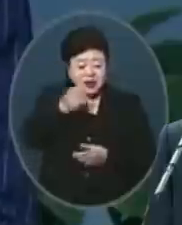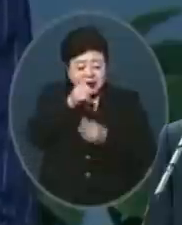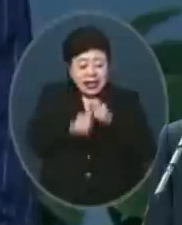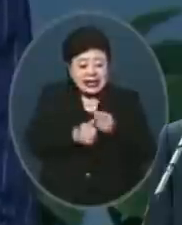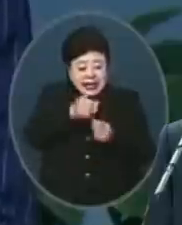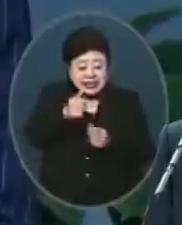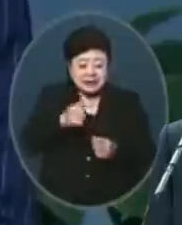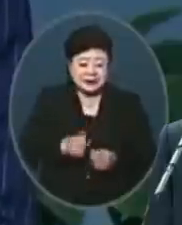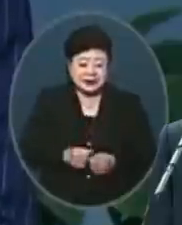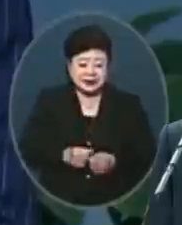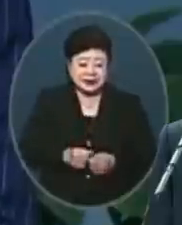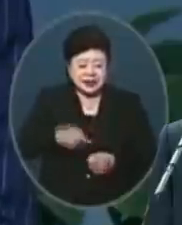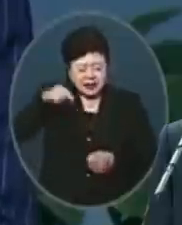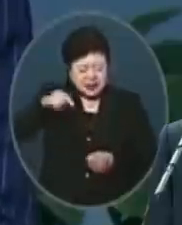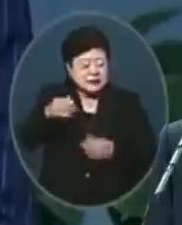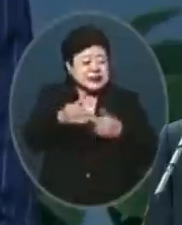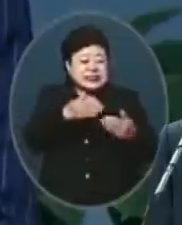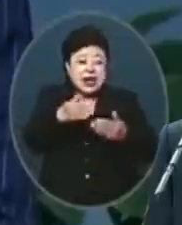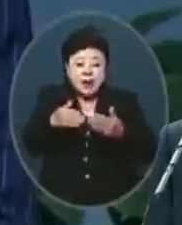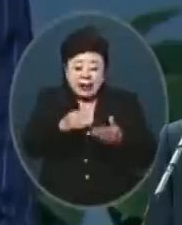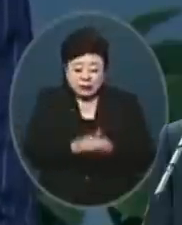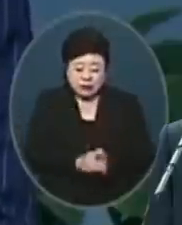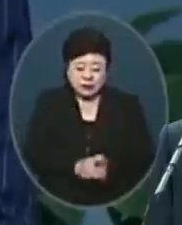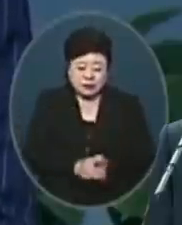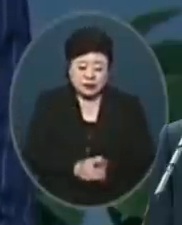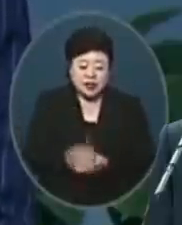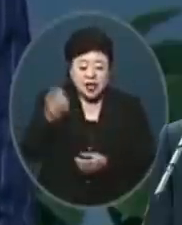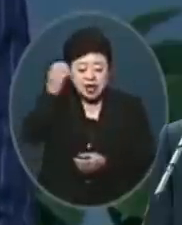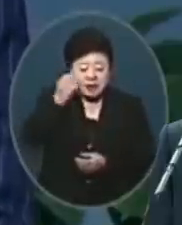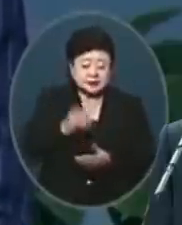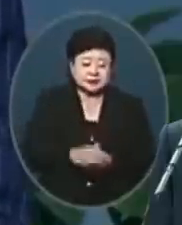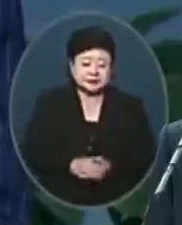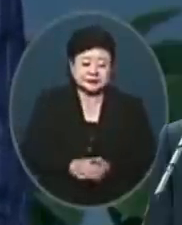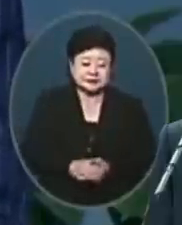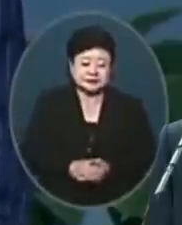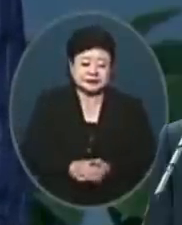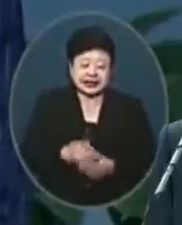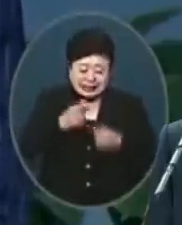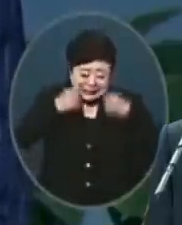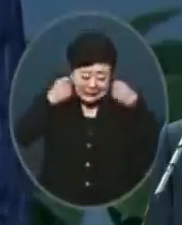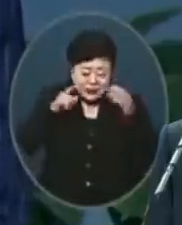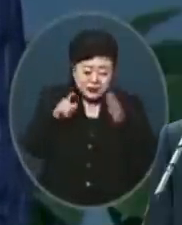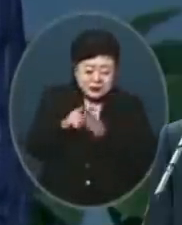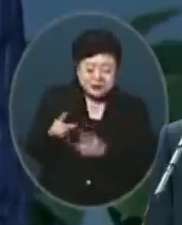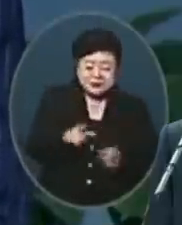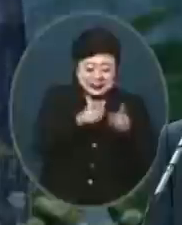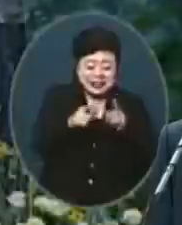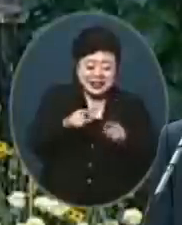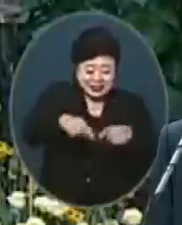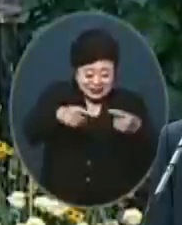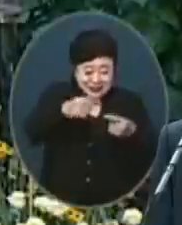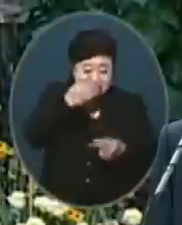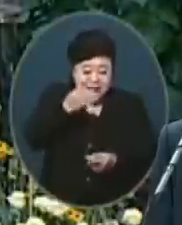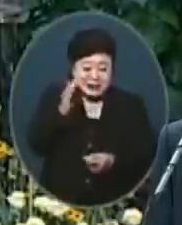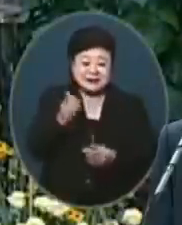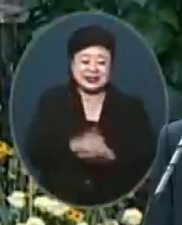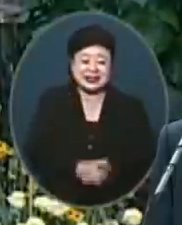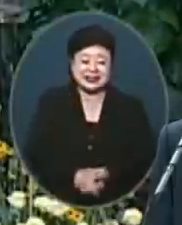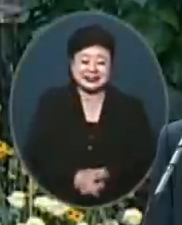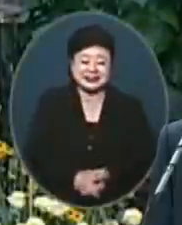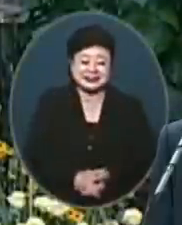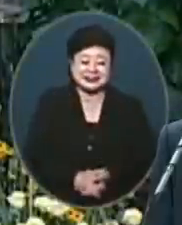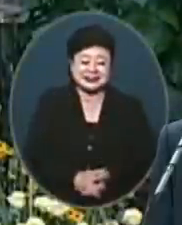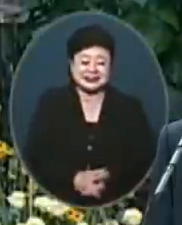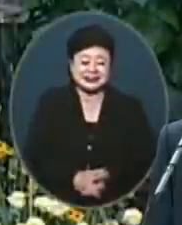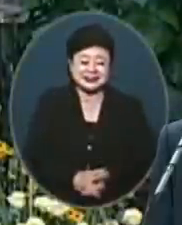하나님과 더 깊이 체험하면 굉장히 즐거운 신앙생활 속에 들어갈 수 있는 것입니다.